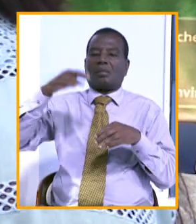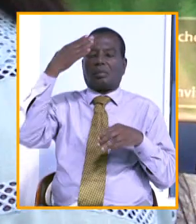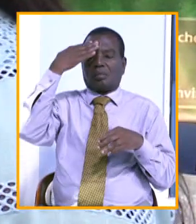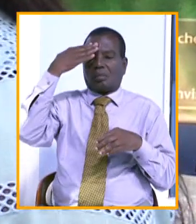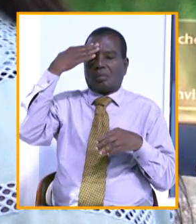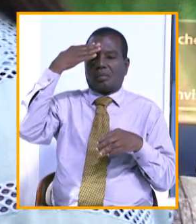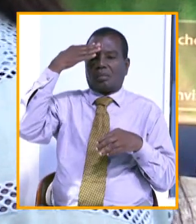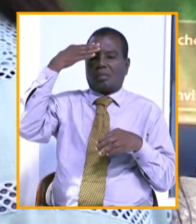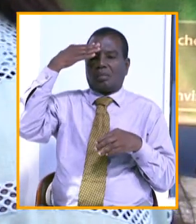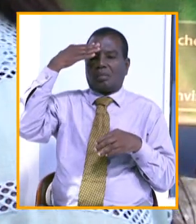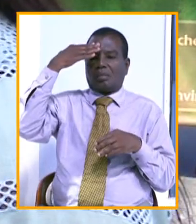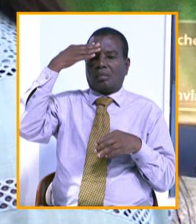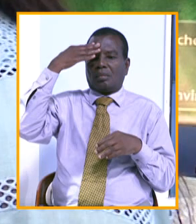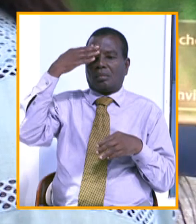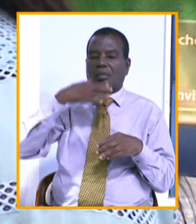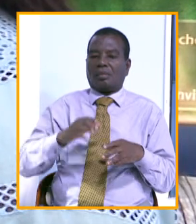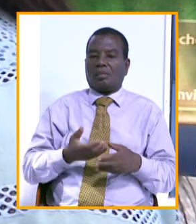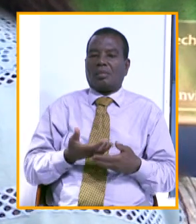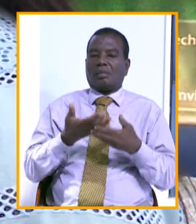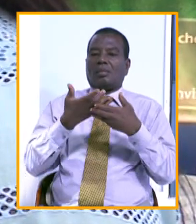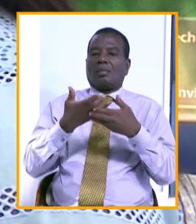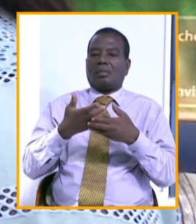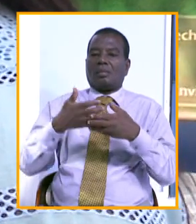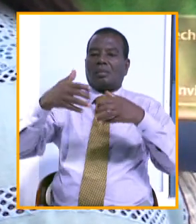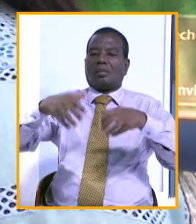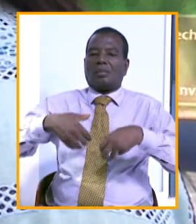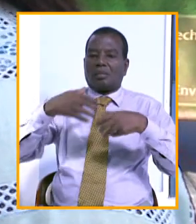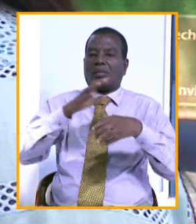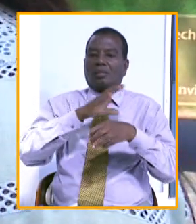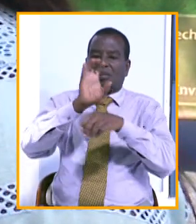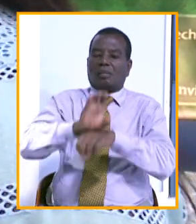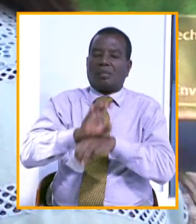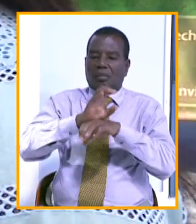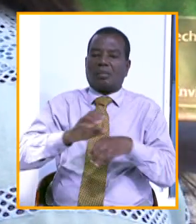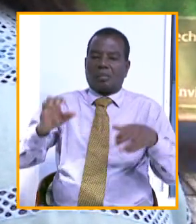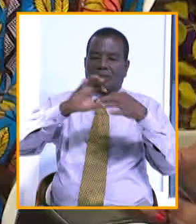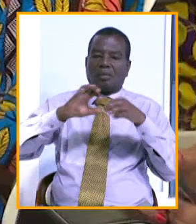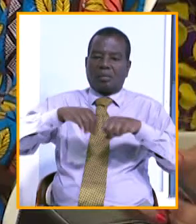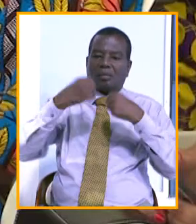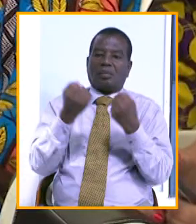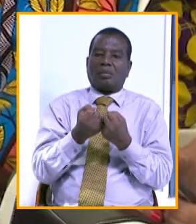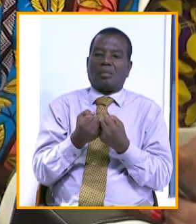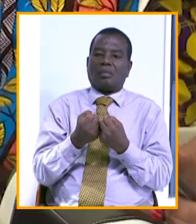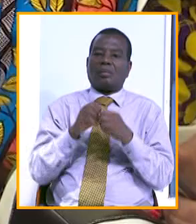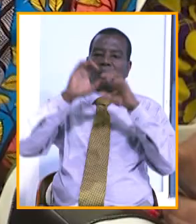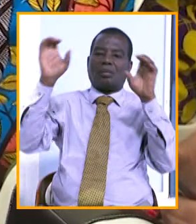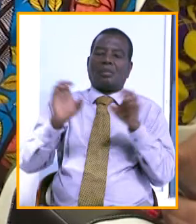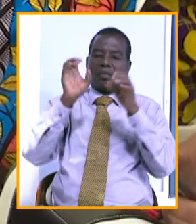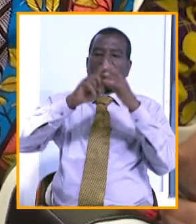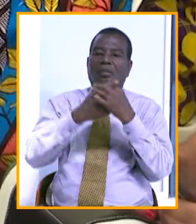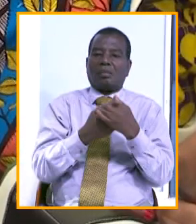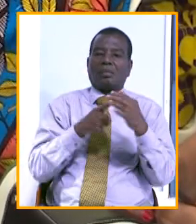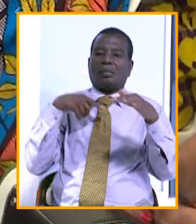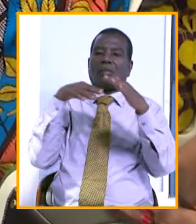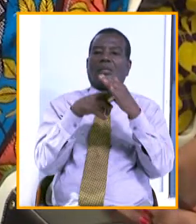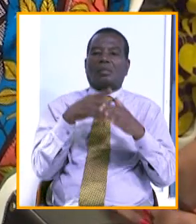plateforme faire la promotion de la culture, de la cause sociale en Côte d'Ivoire. Une cérémonie de lancement marquée